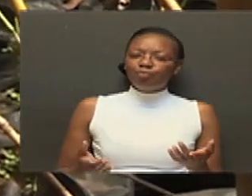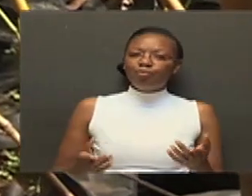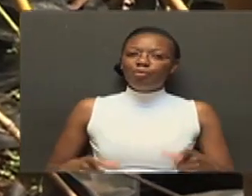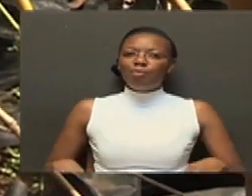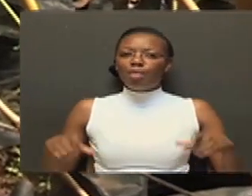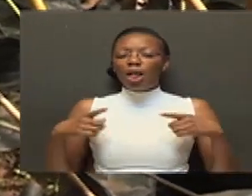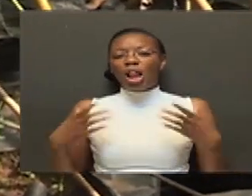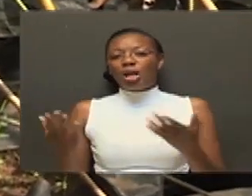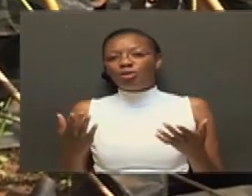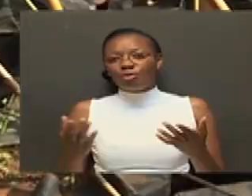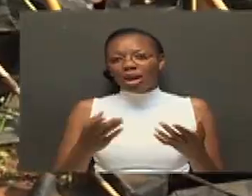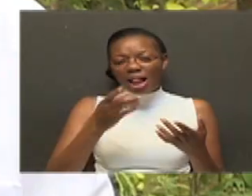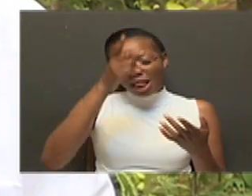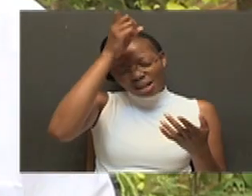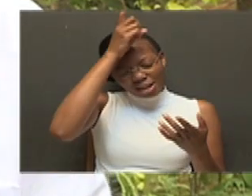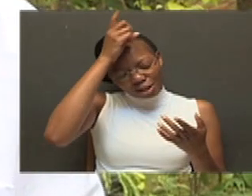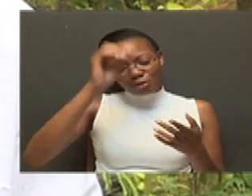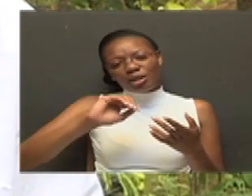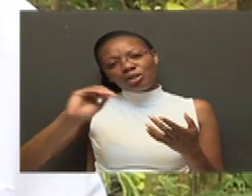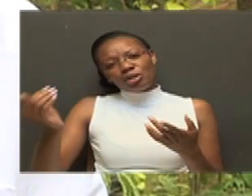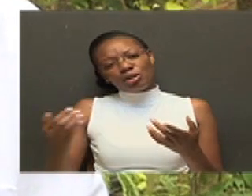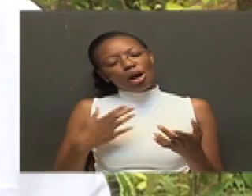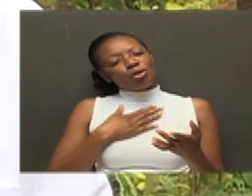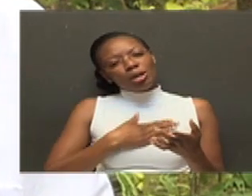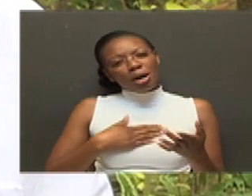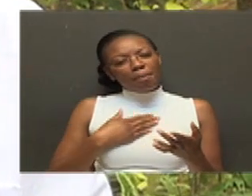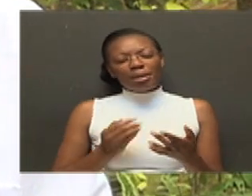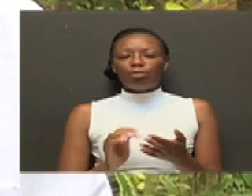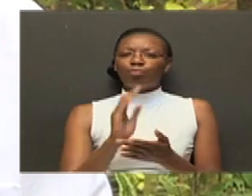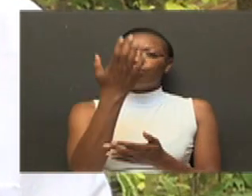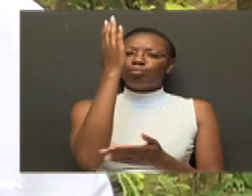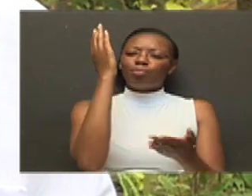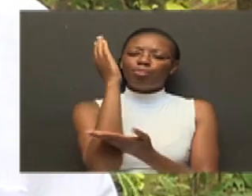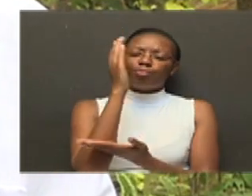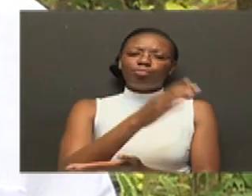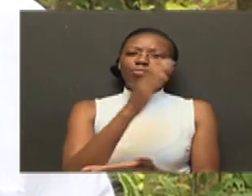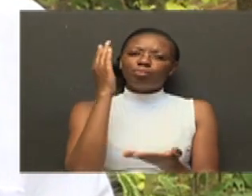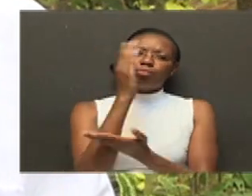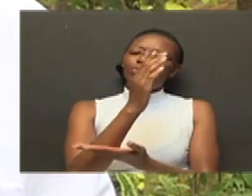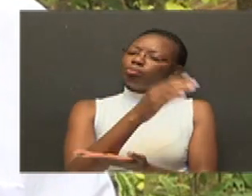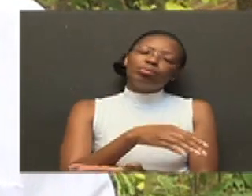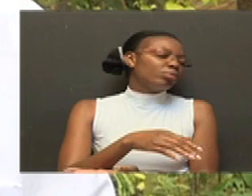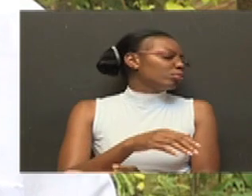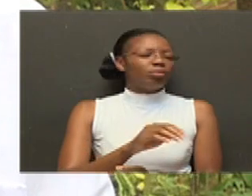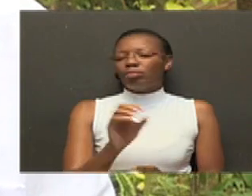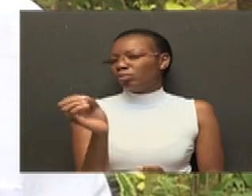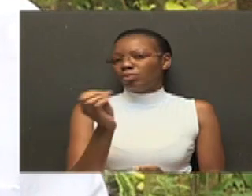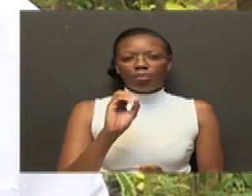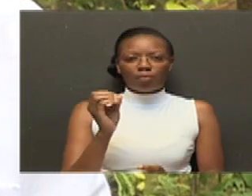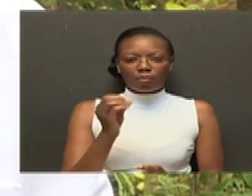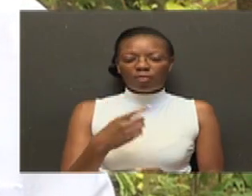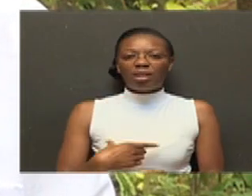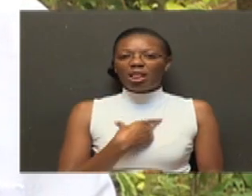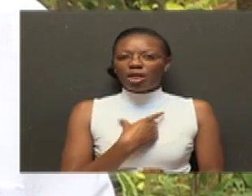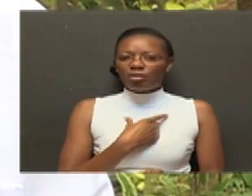ama mijini. Ile kitu tunawaambia wasikate kwanza ile indigenous. Wanaweza kuja hapa